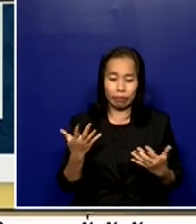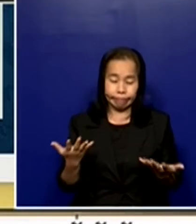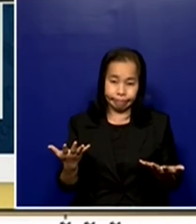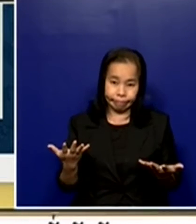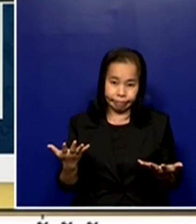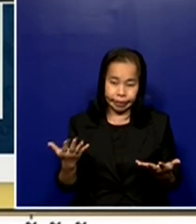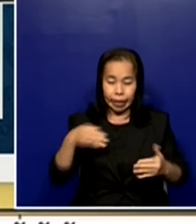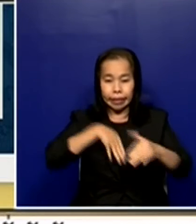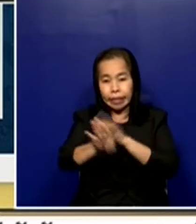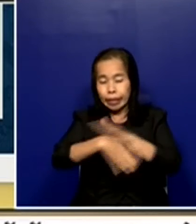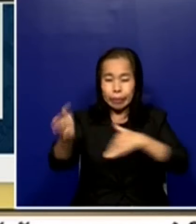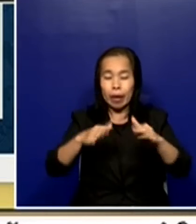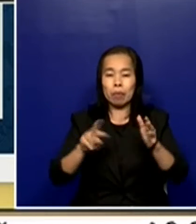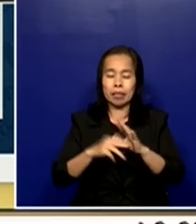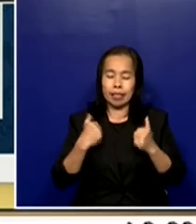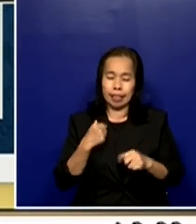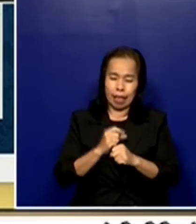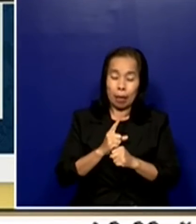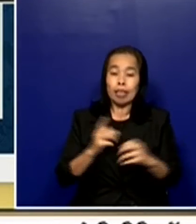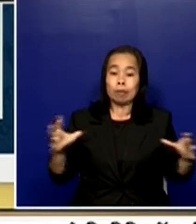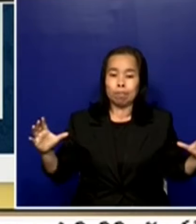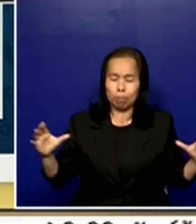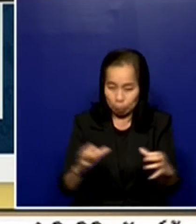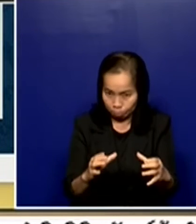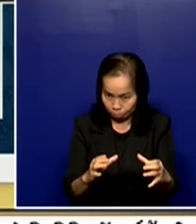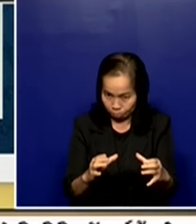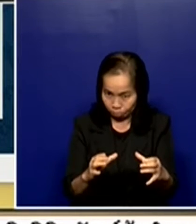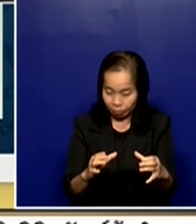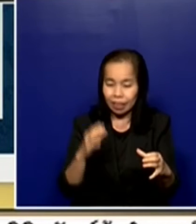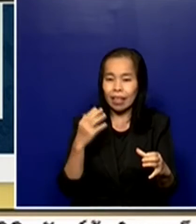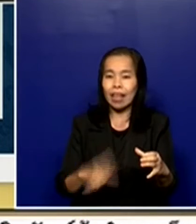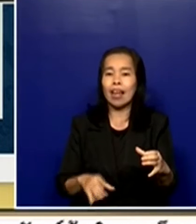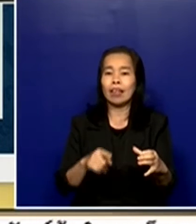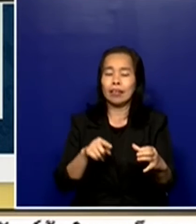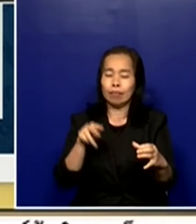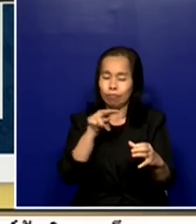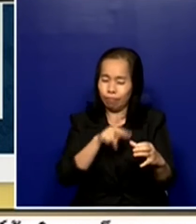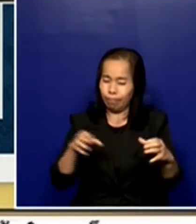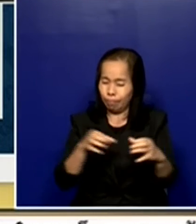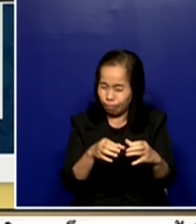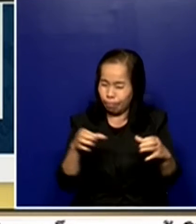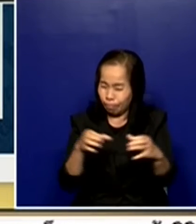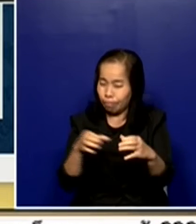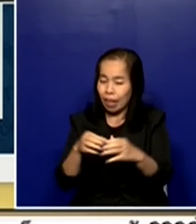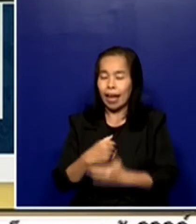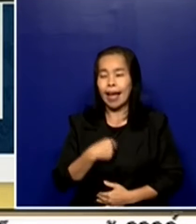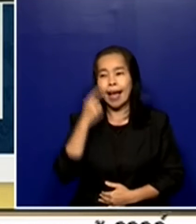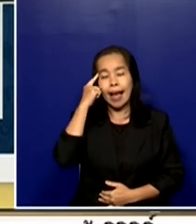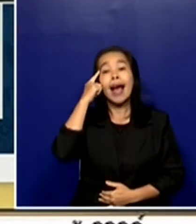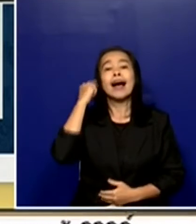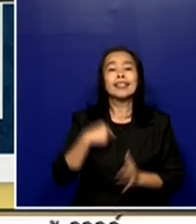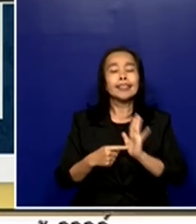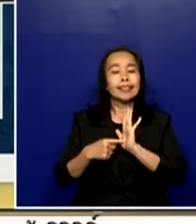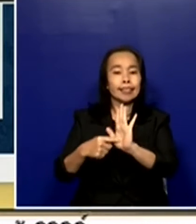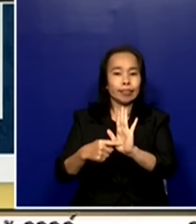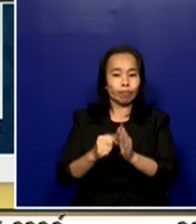ิงทเราต้คบคุมไมให้ันแตกก็คือเราตองใหเขอยู่กที่เราต้เลยออกเราเลยต้องเสนอกดหมายเข้าคอรม.